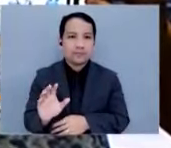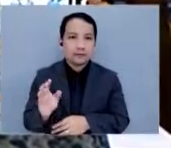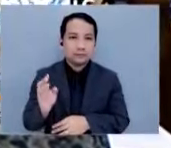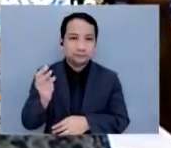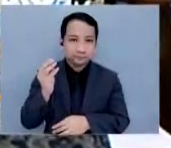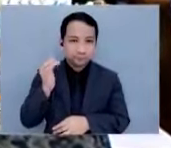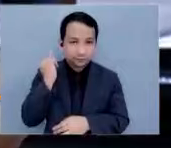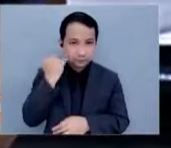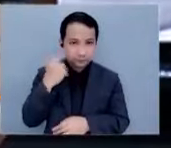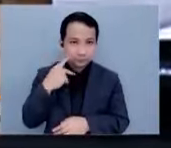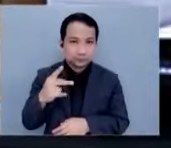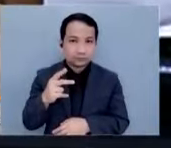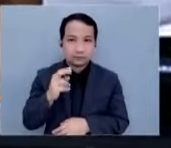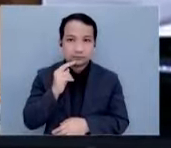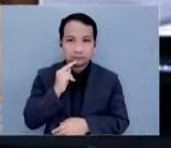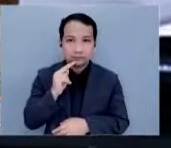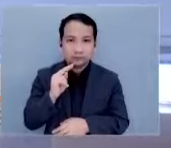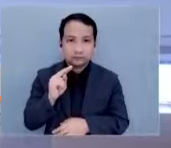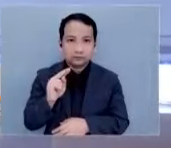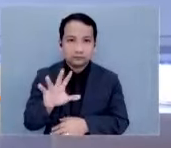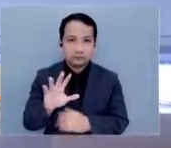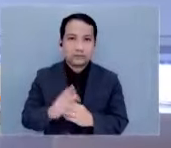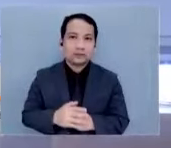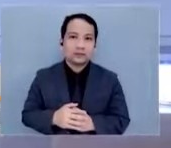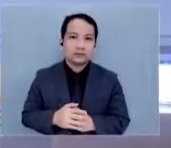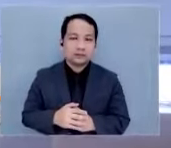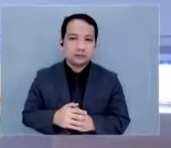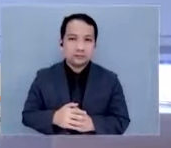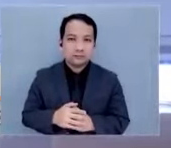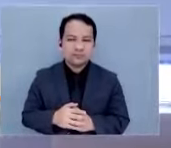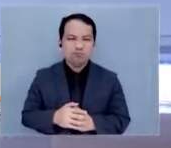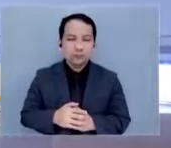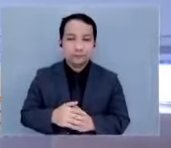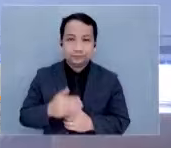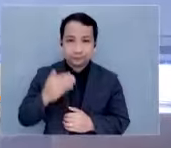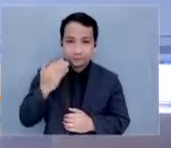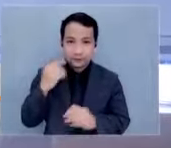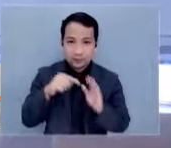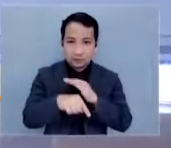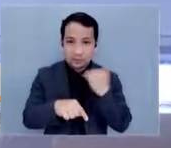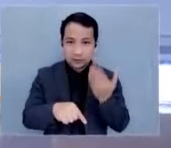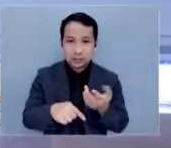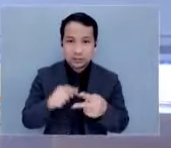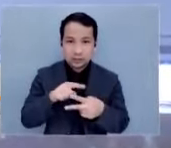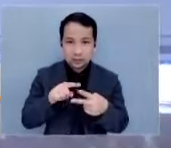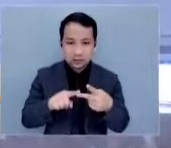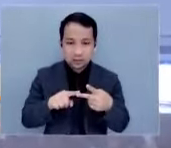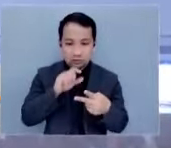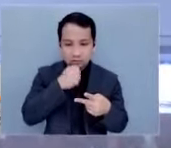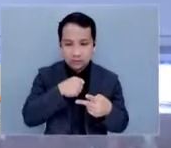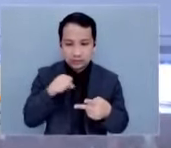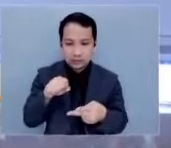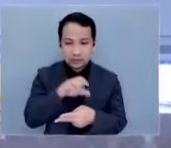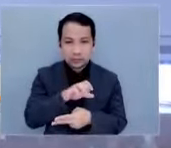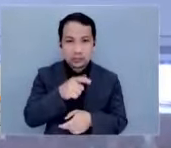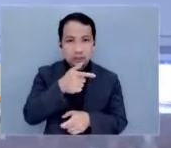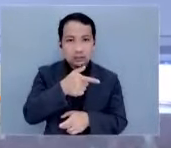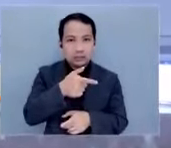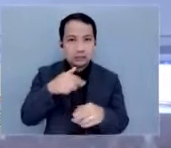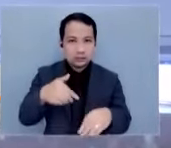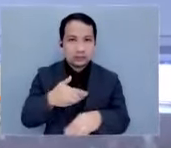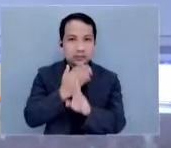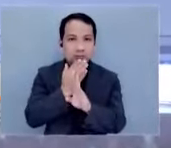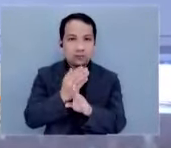Justine Punsalang, News 5. Patay sa pananambang ang dalawang senior citizens sa Davao City. Ang suspect